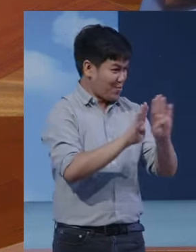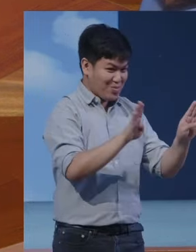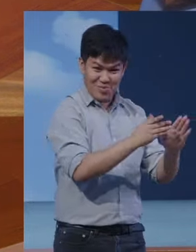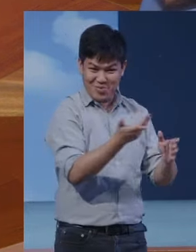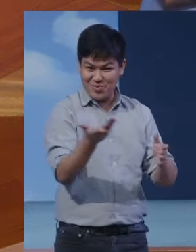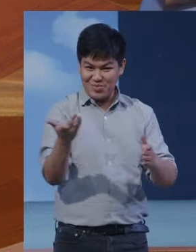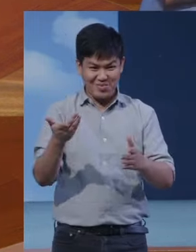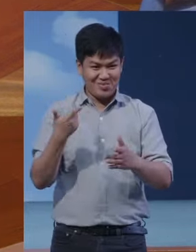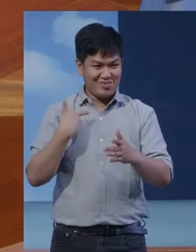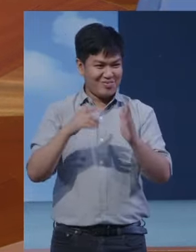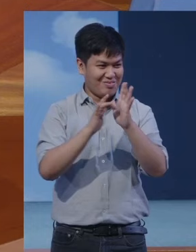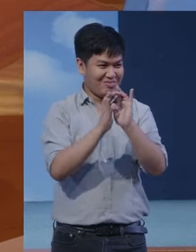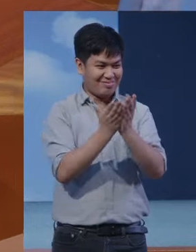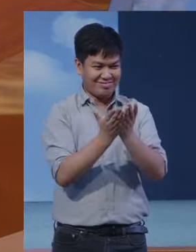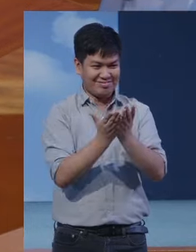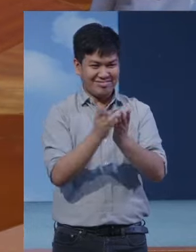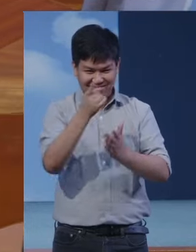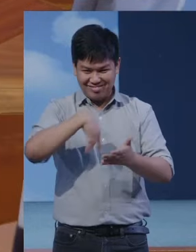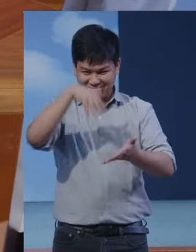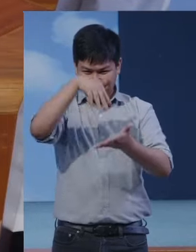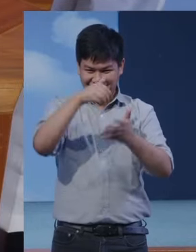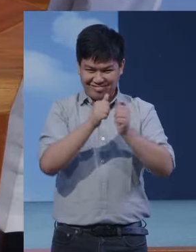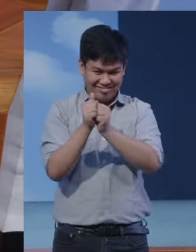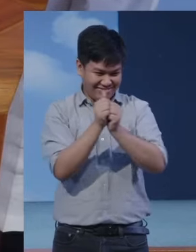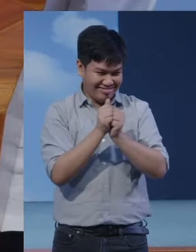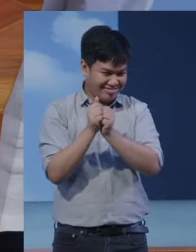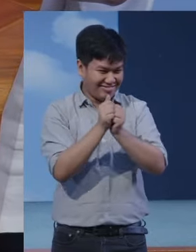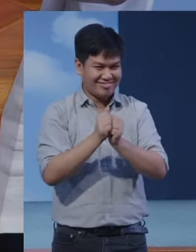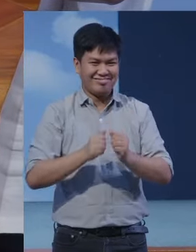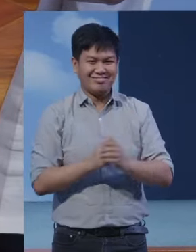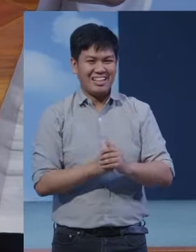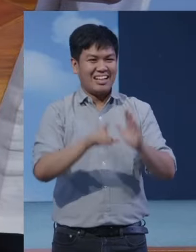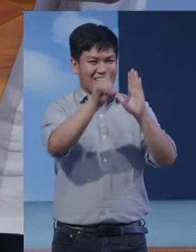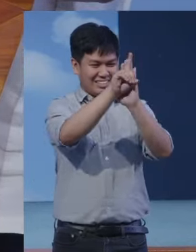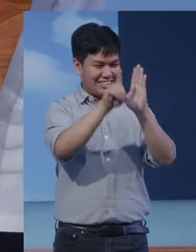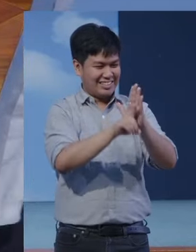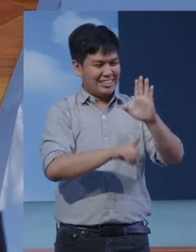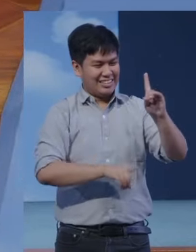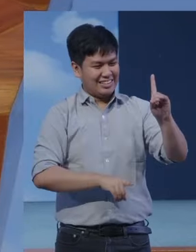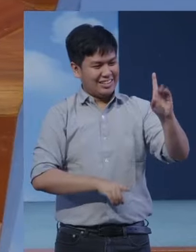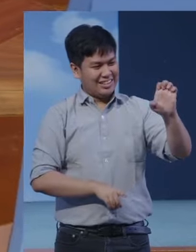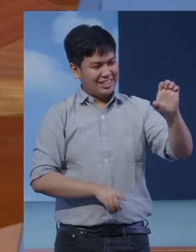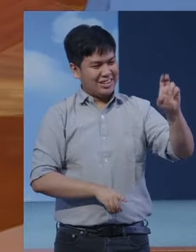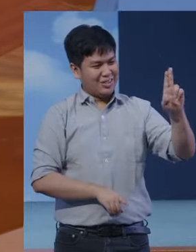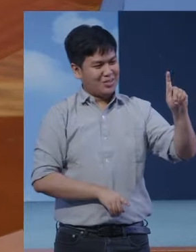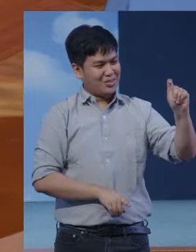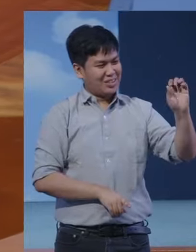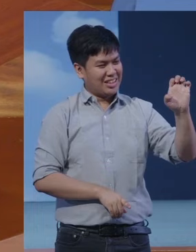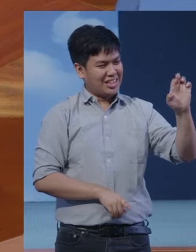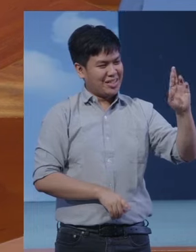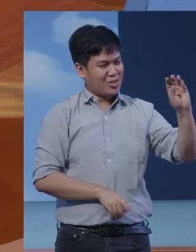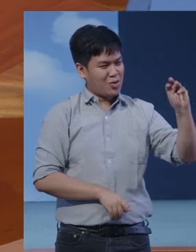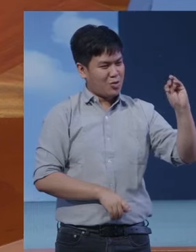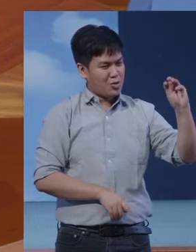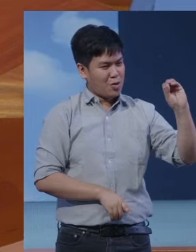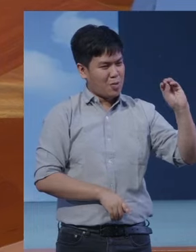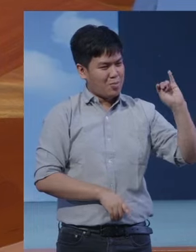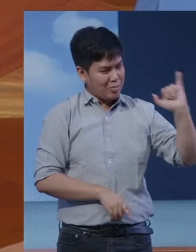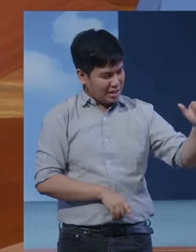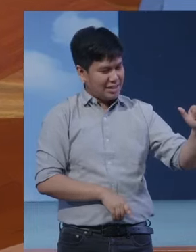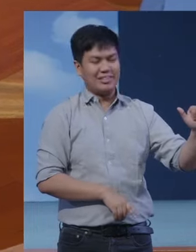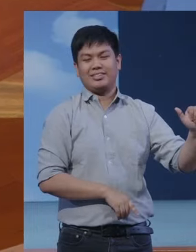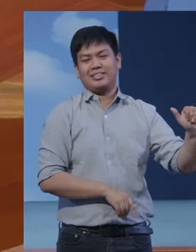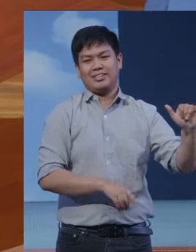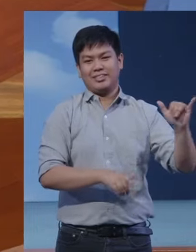nito nag-aaral tayo sama-sama no buksan ninyo no kaya nandiyan sa